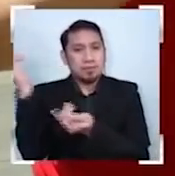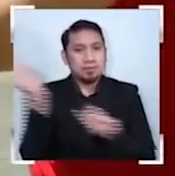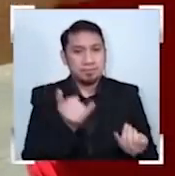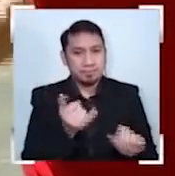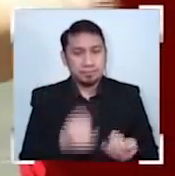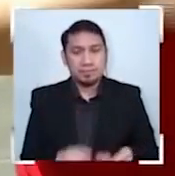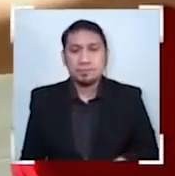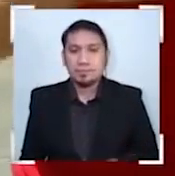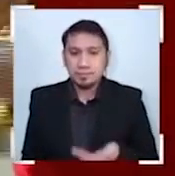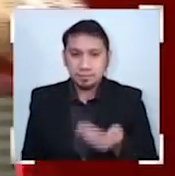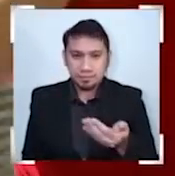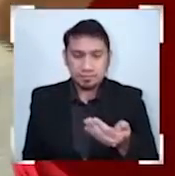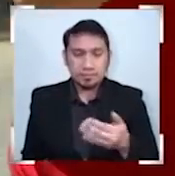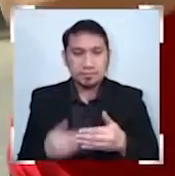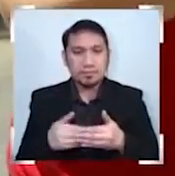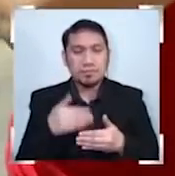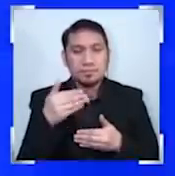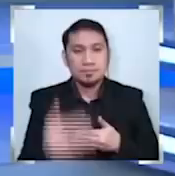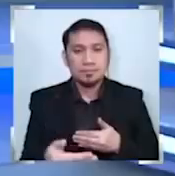Bernadette Reyes, ang inyong saksi.